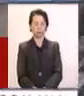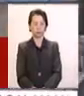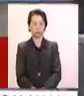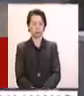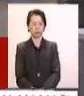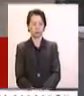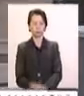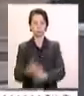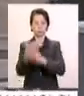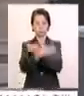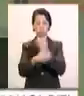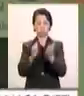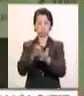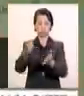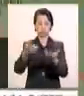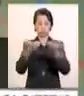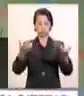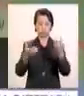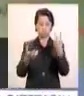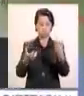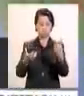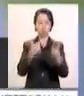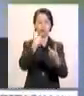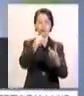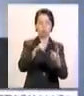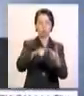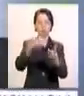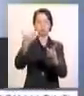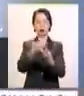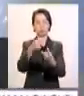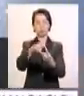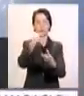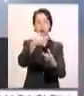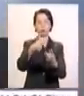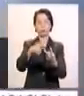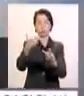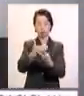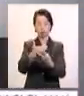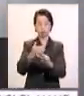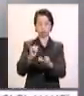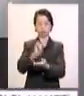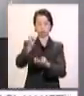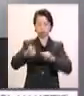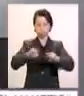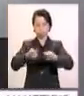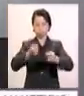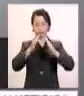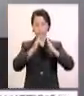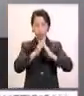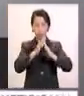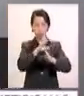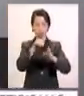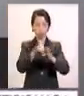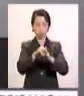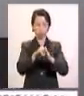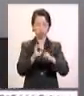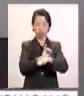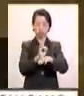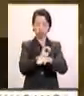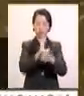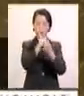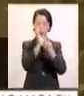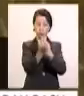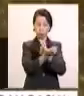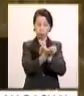Samarkand dibahagikan kepada dua iaitu bahagian lama dan baharu. Institusi pentadbiran bandar termasuk Pusat Industri dan